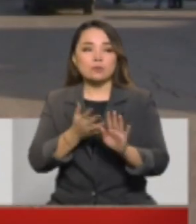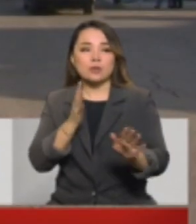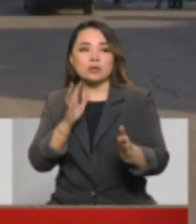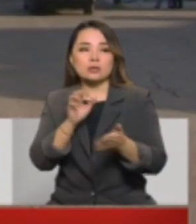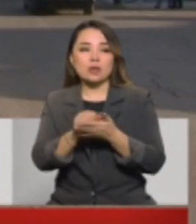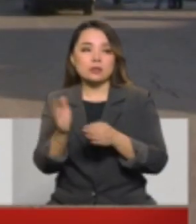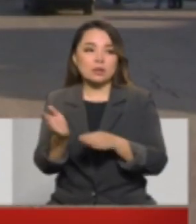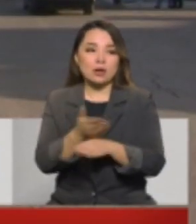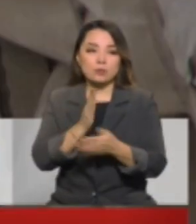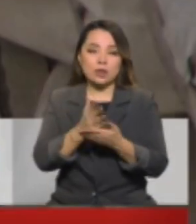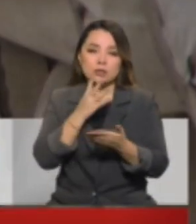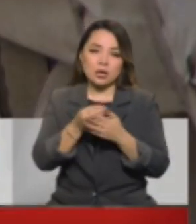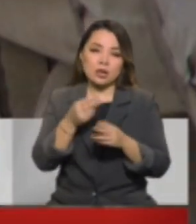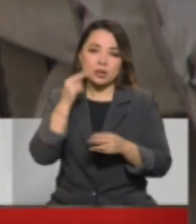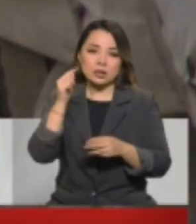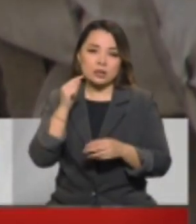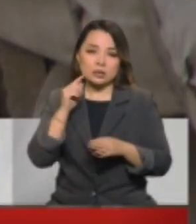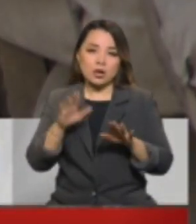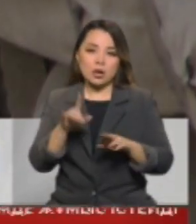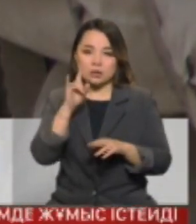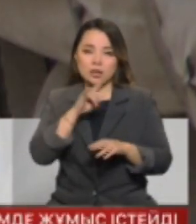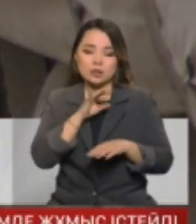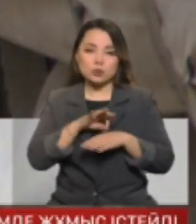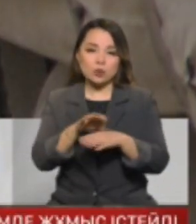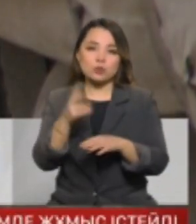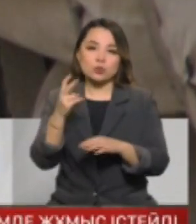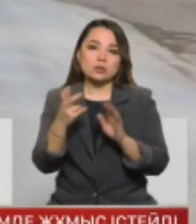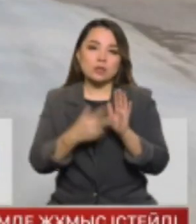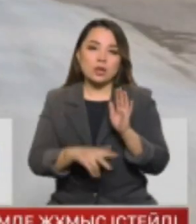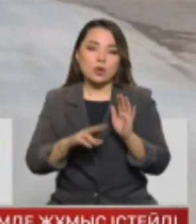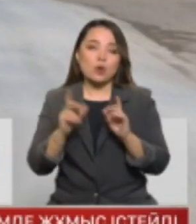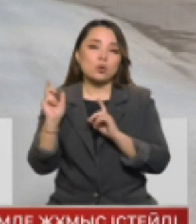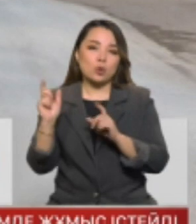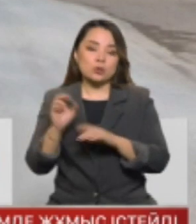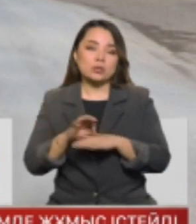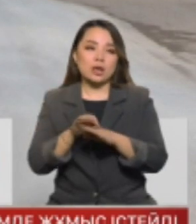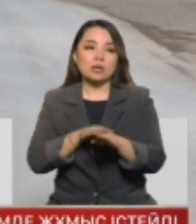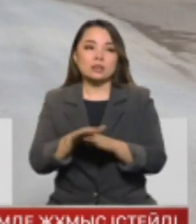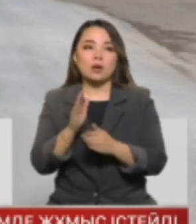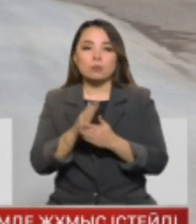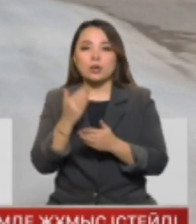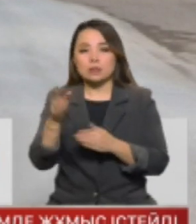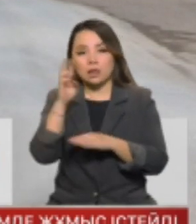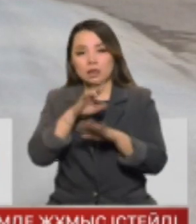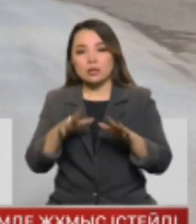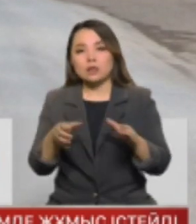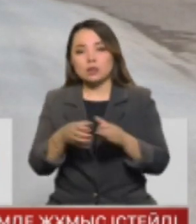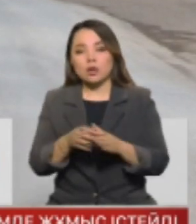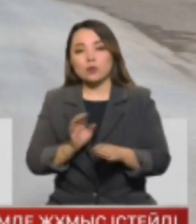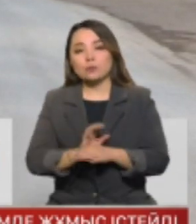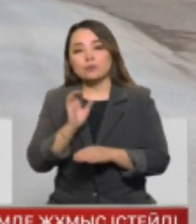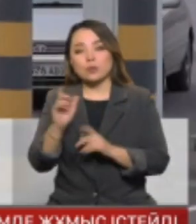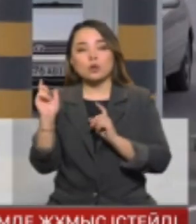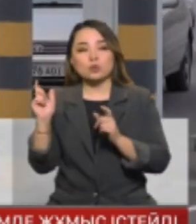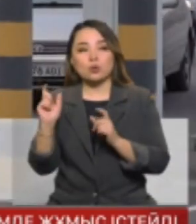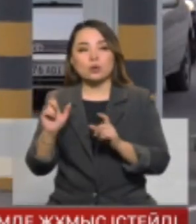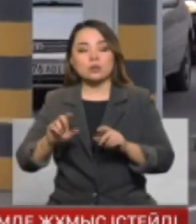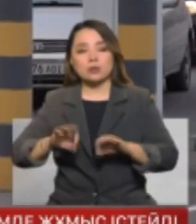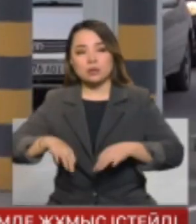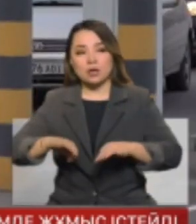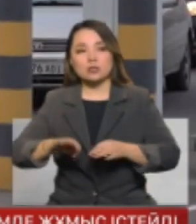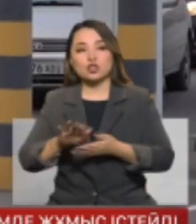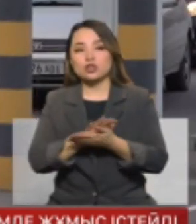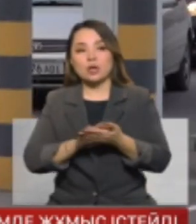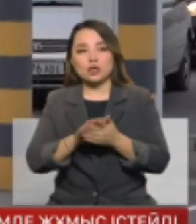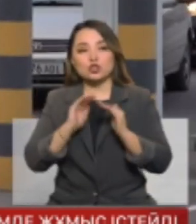жатыр. Соңғы тәулікте Қырғызстаннан Қазақстанға 280 көлік шыққан. Ал елімізден жөнелтілген жүк көліктеріне